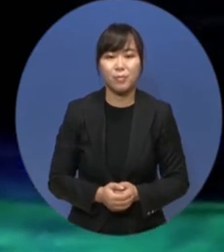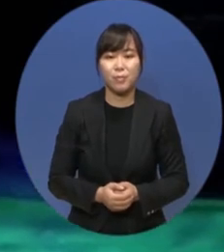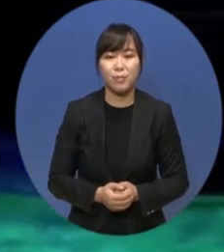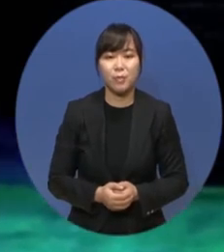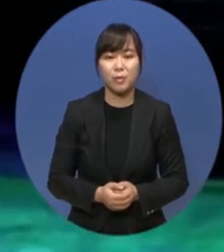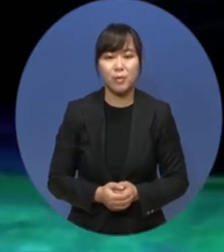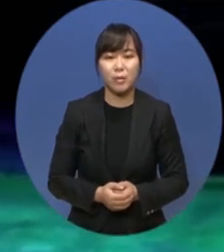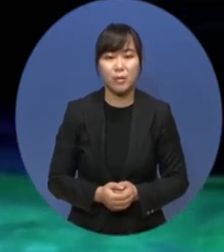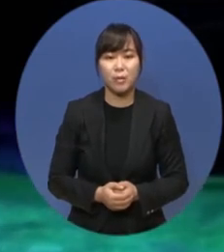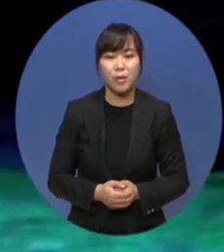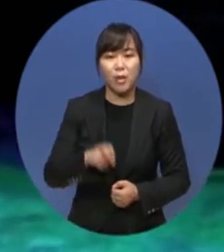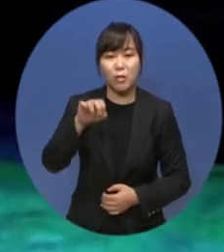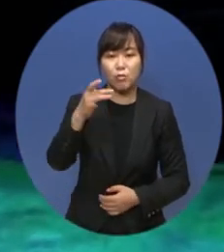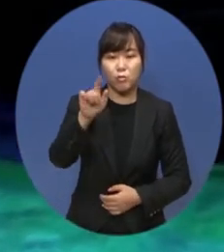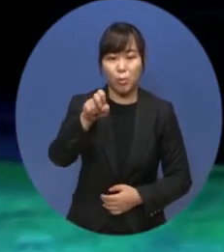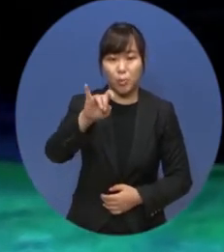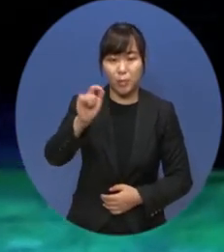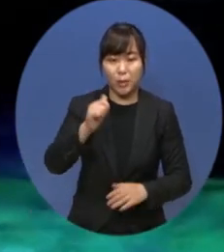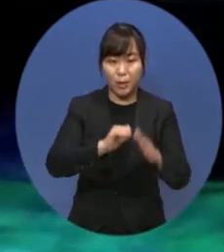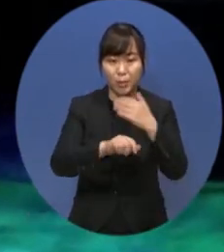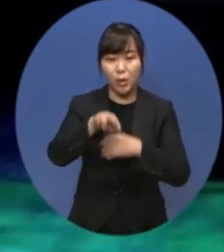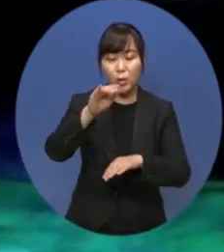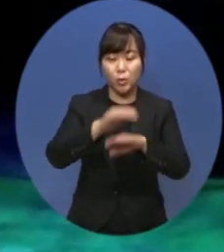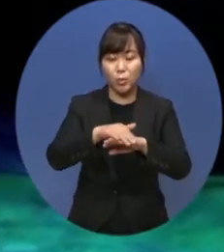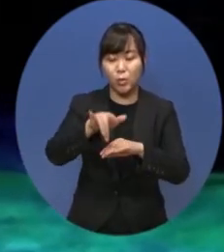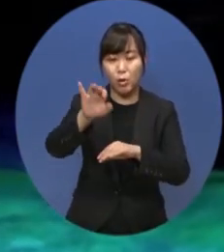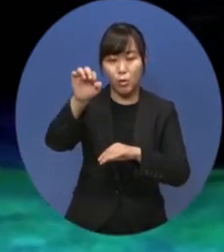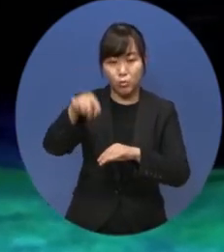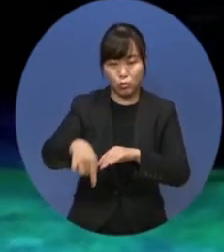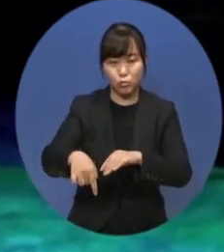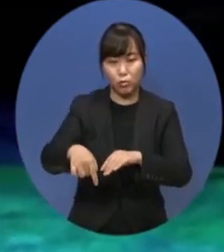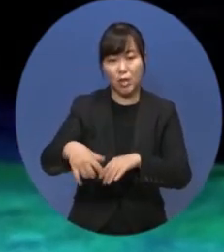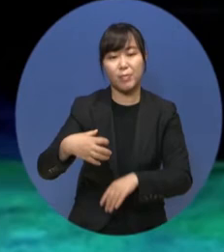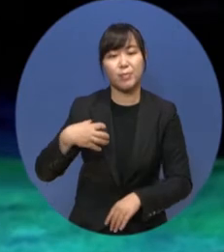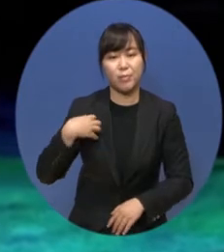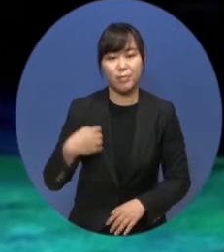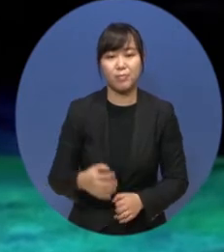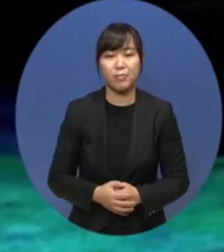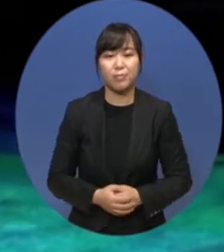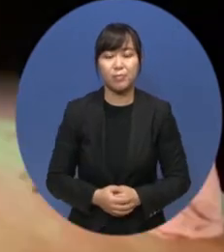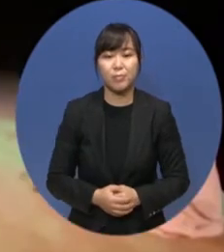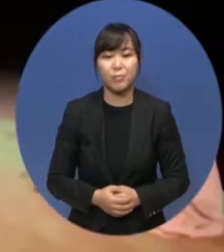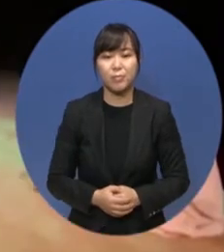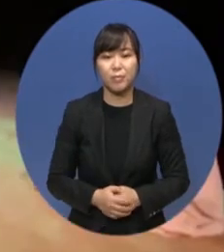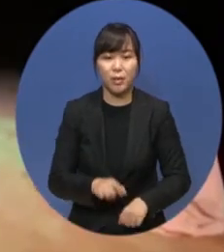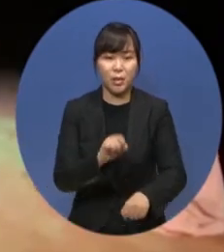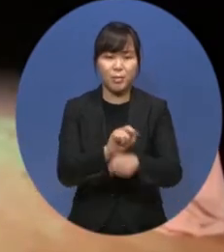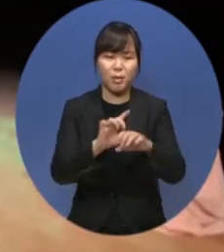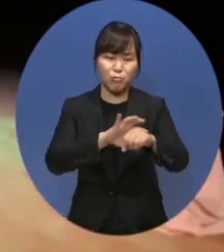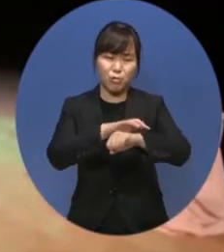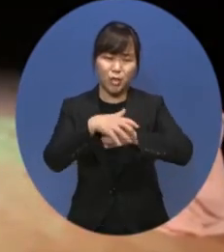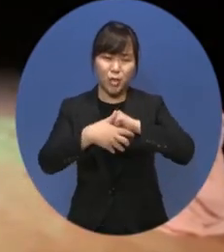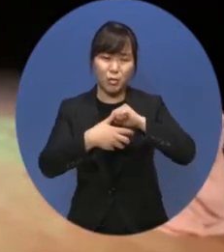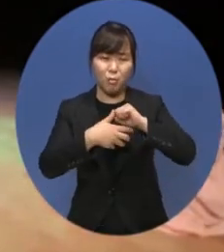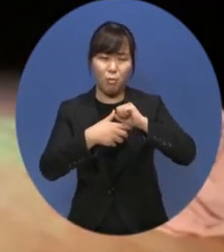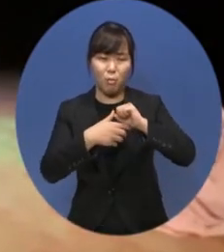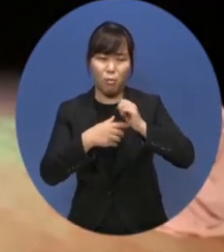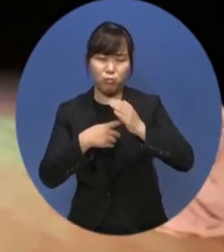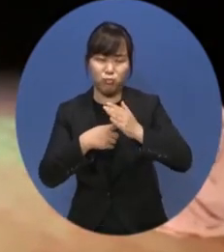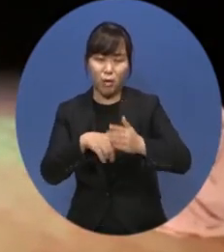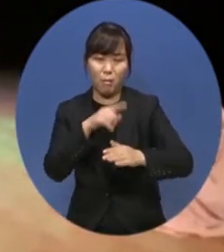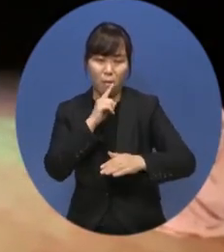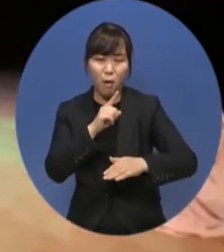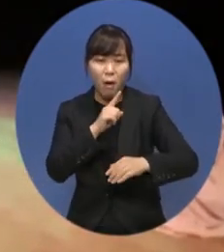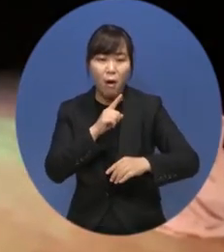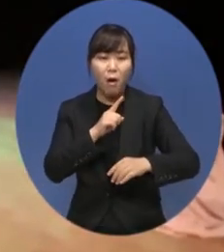연출은 극단 유목민 대표인 손정우 연출이 맡았습니다. 이미 국제 무대에서 독보적인 무대